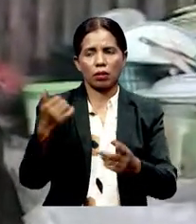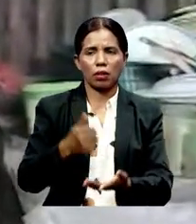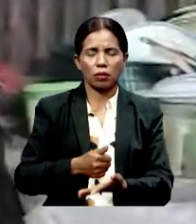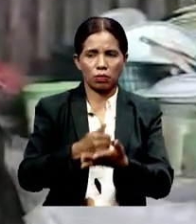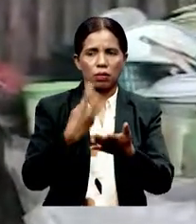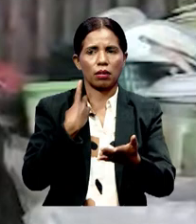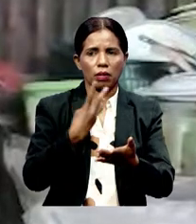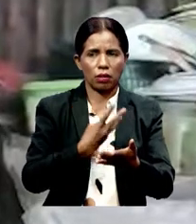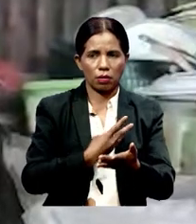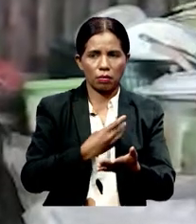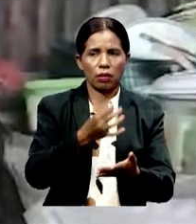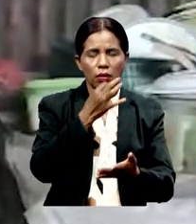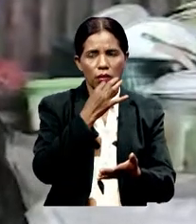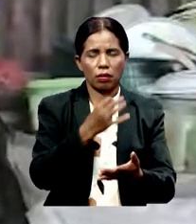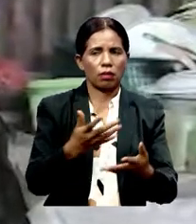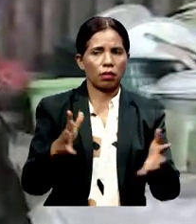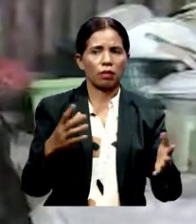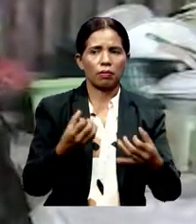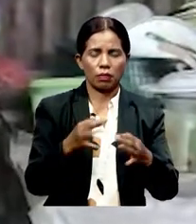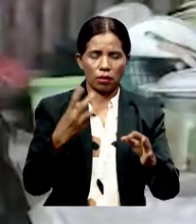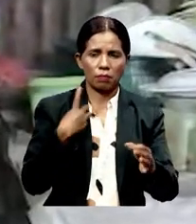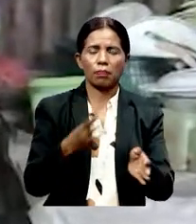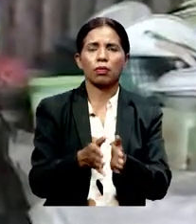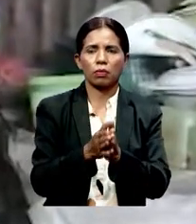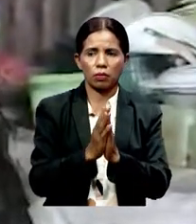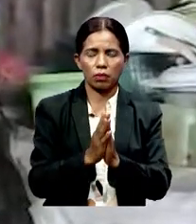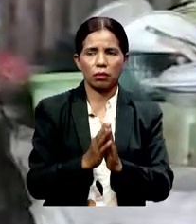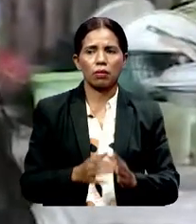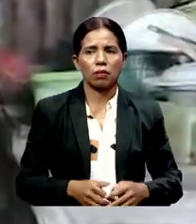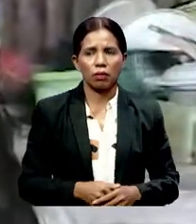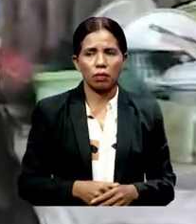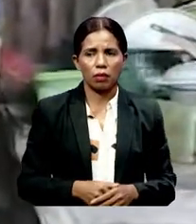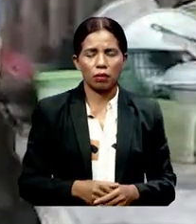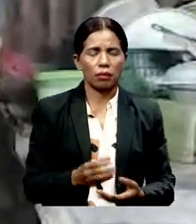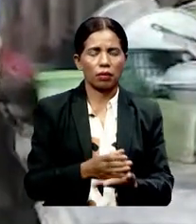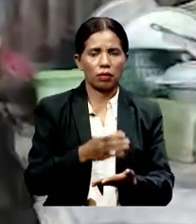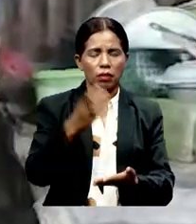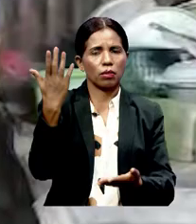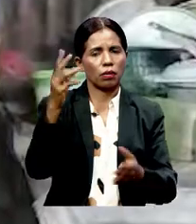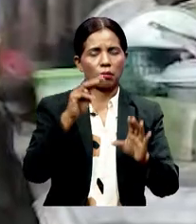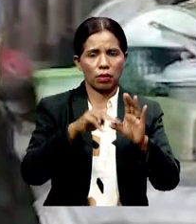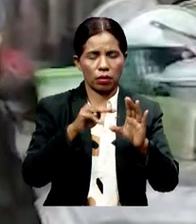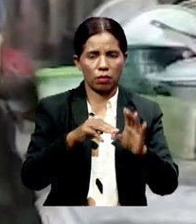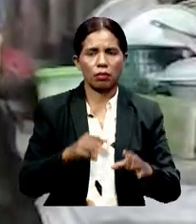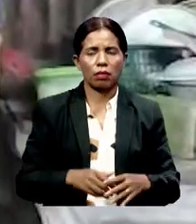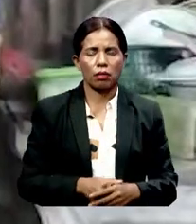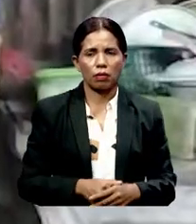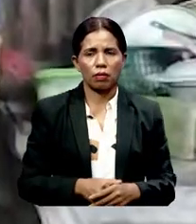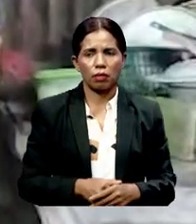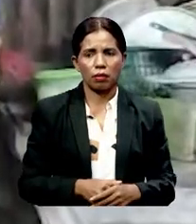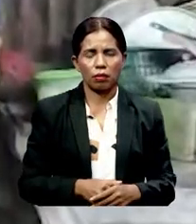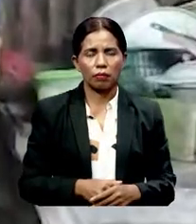bawa kami muka kami ha. Lain hanya ni hutan amba. Ni ni lah stay ya ni kerja ram. Kau yang jadi aku ni